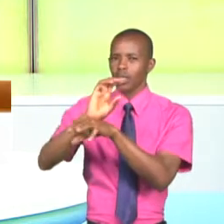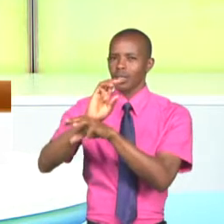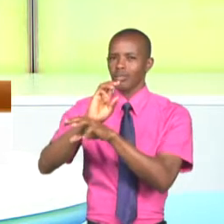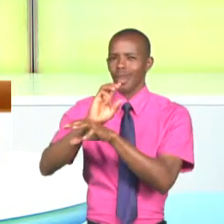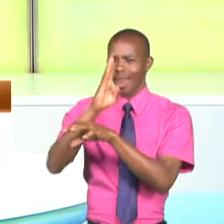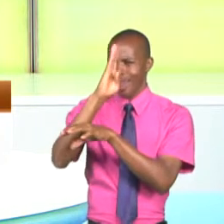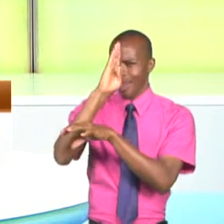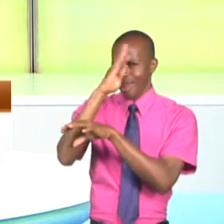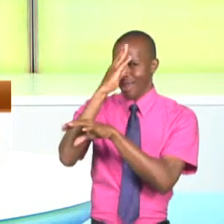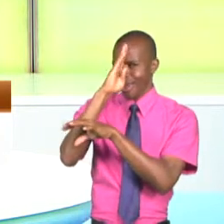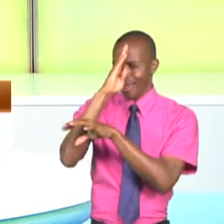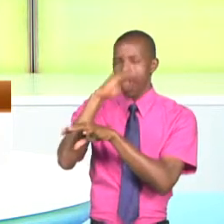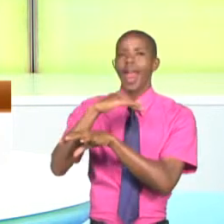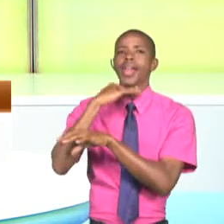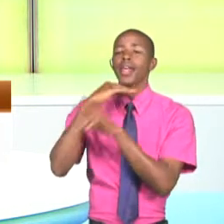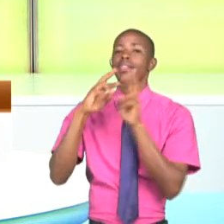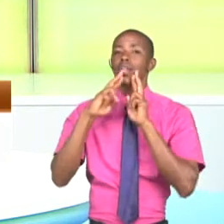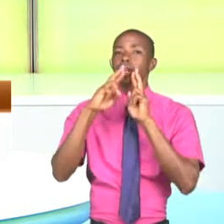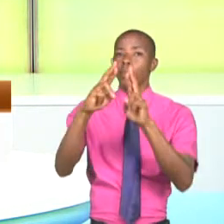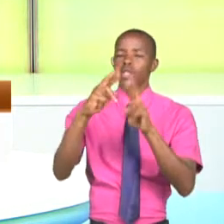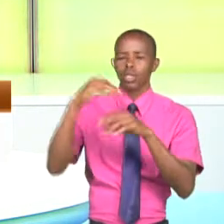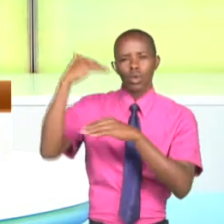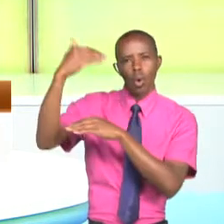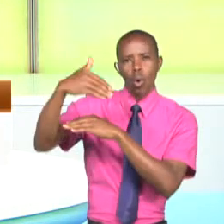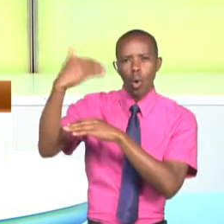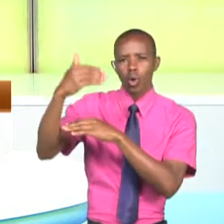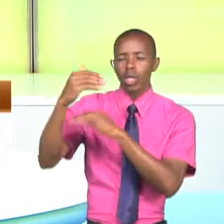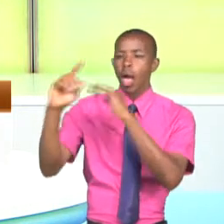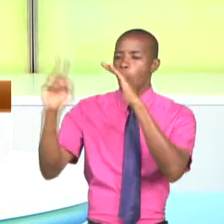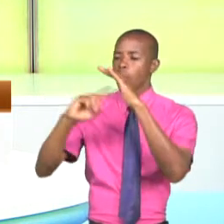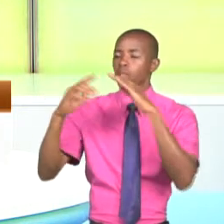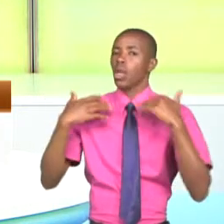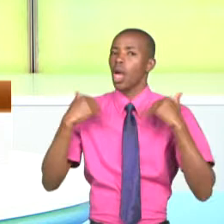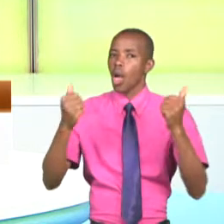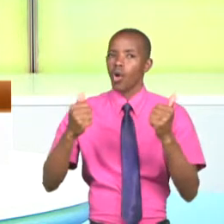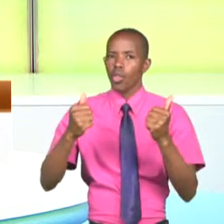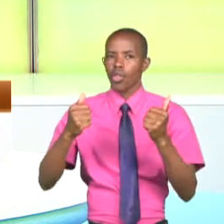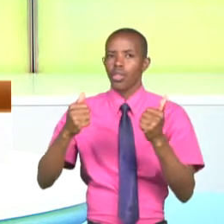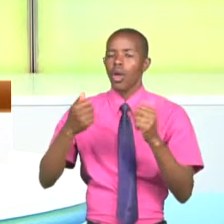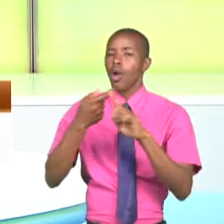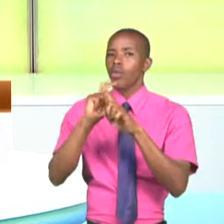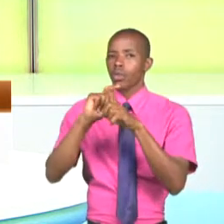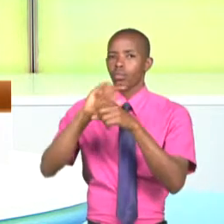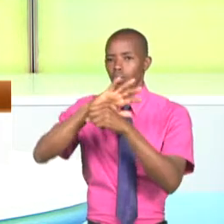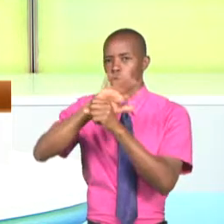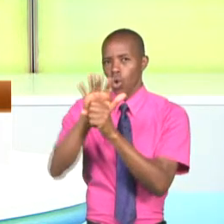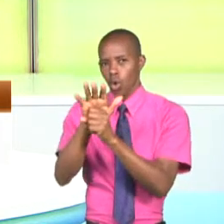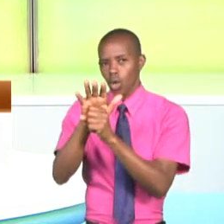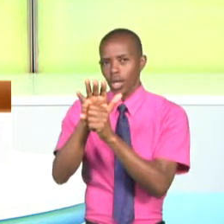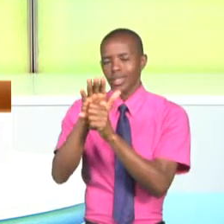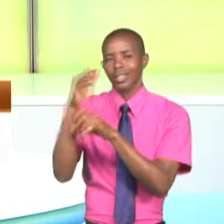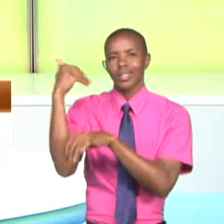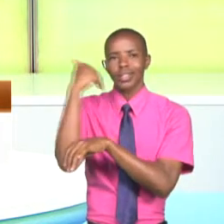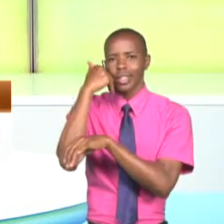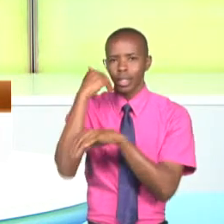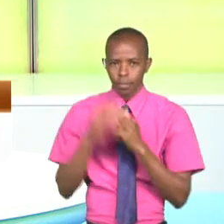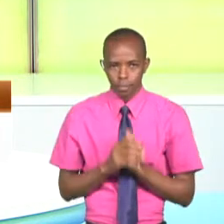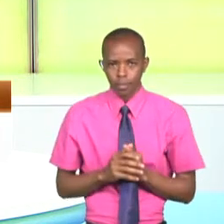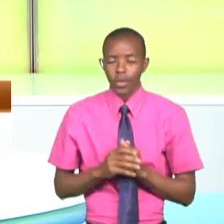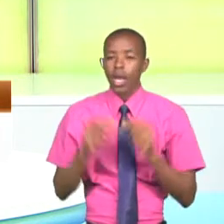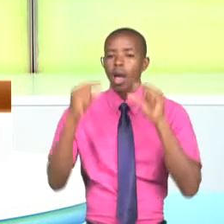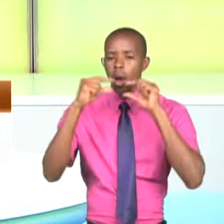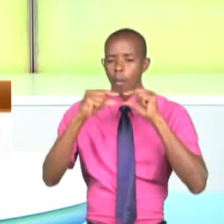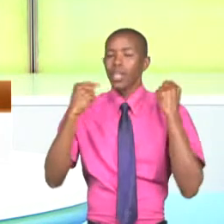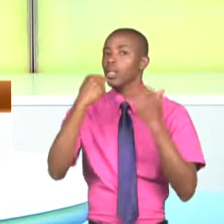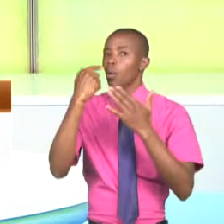vifo vinavyoripotiwa kila siku na Wizara ya Afya vinavyotokana na virusi vya COVID-19. Mhubiri